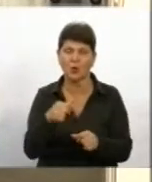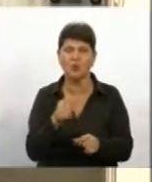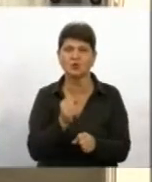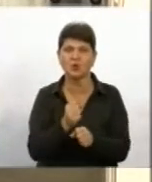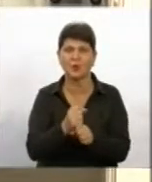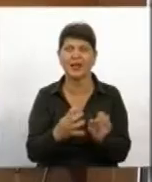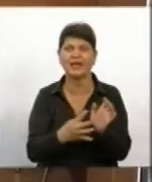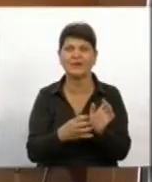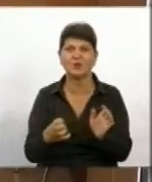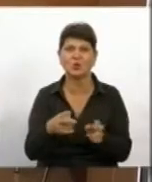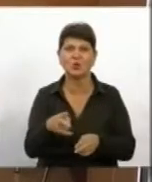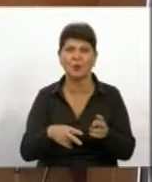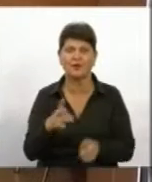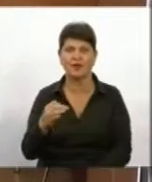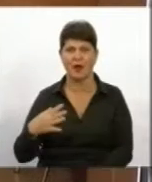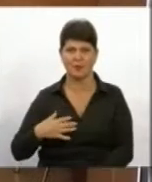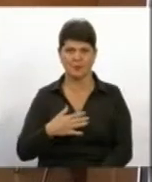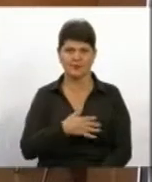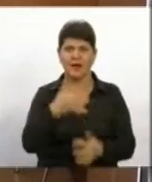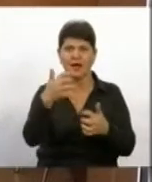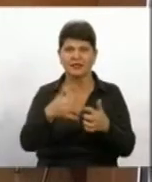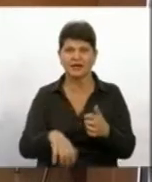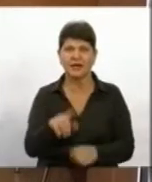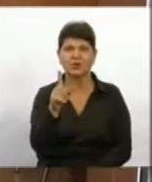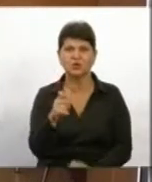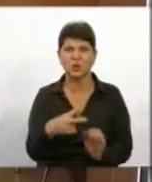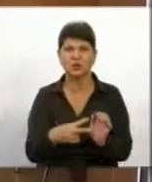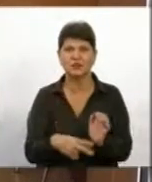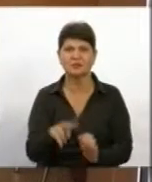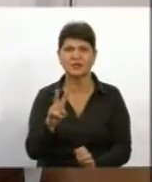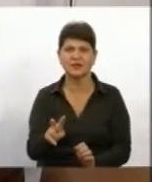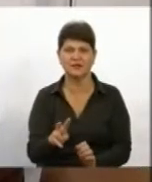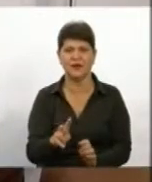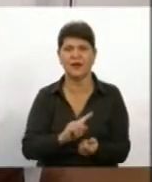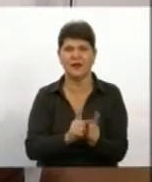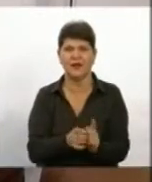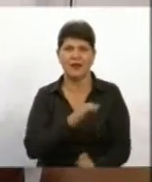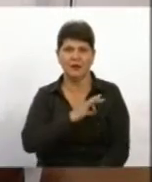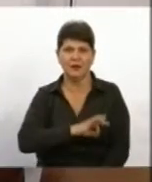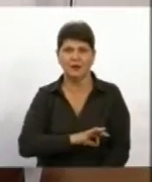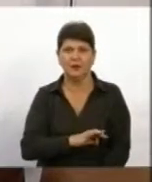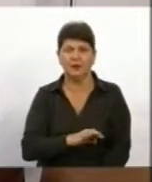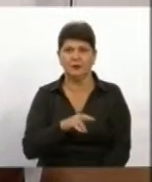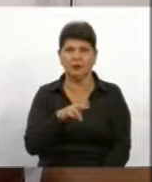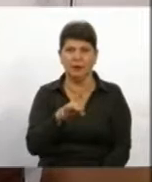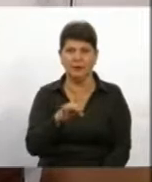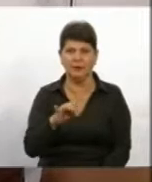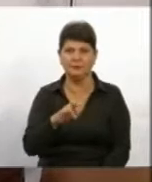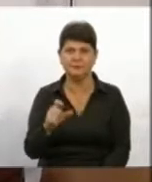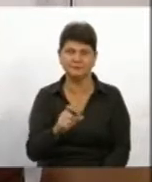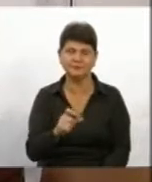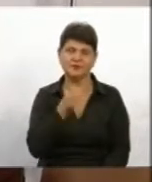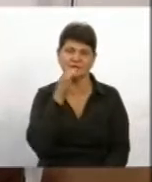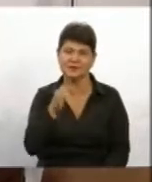900 операцій на молочних залозах, серед яких 172 – реконструктивні з використанням ендопротезів та експандерів,